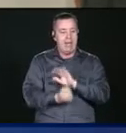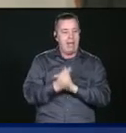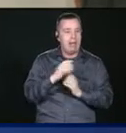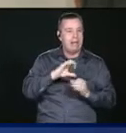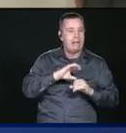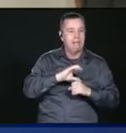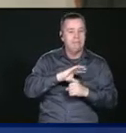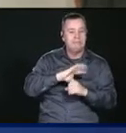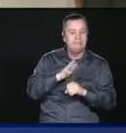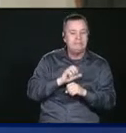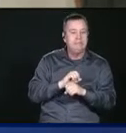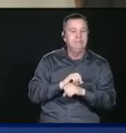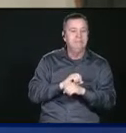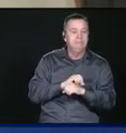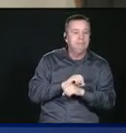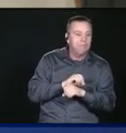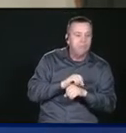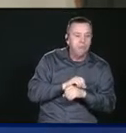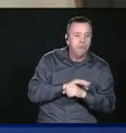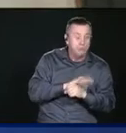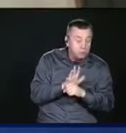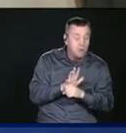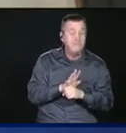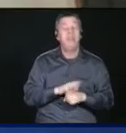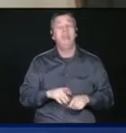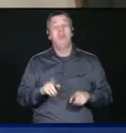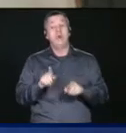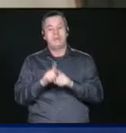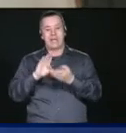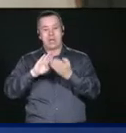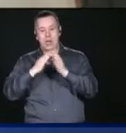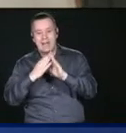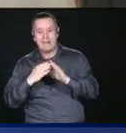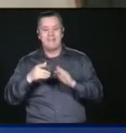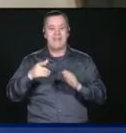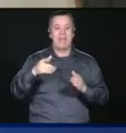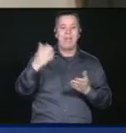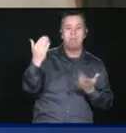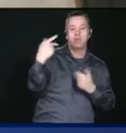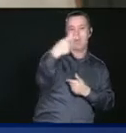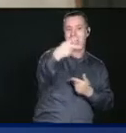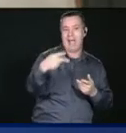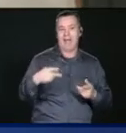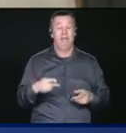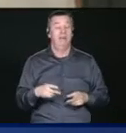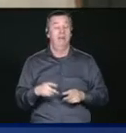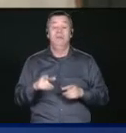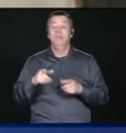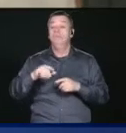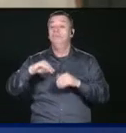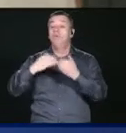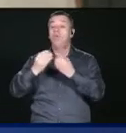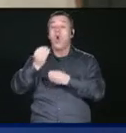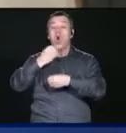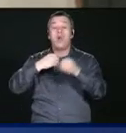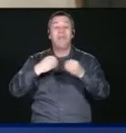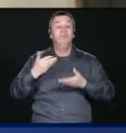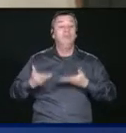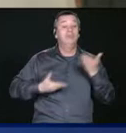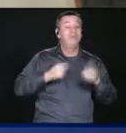communautés avec leurs besoins les plus pressants. Mais comme beaucoup d'organisations, la Croix-Rouge a aussi des